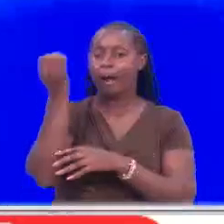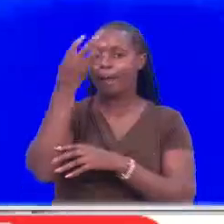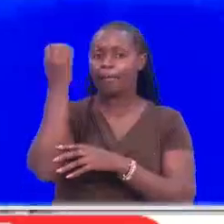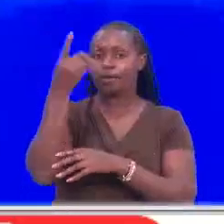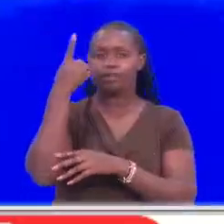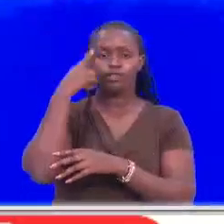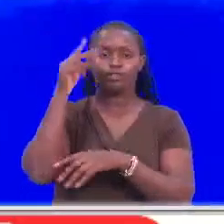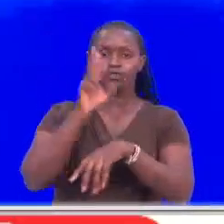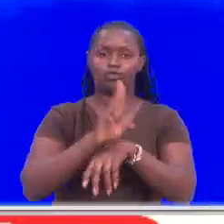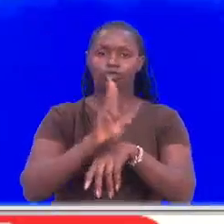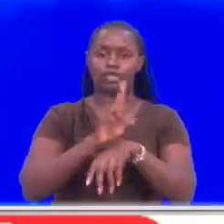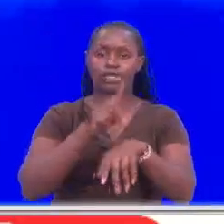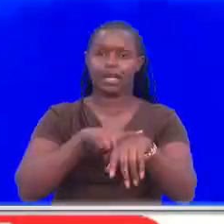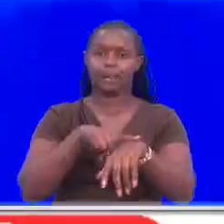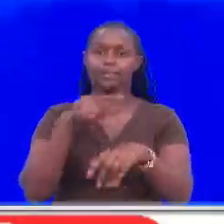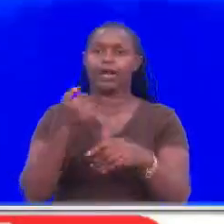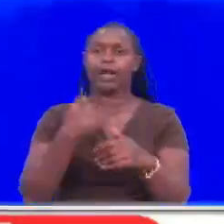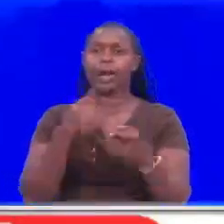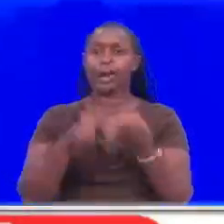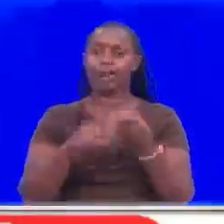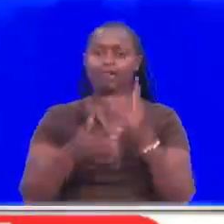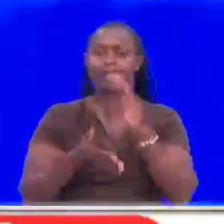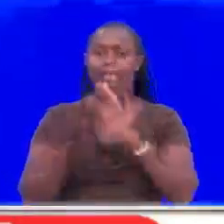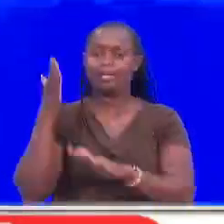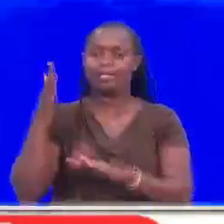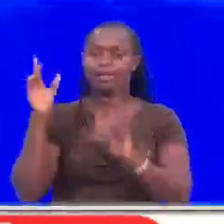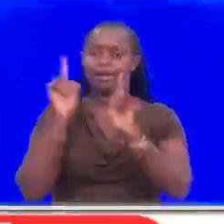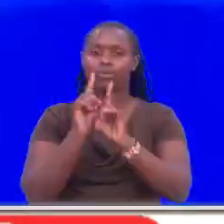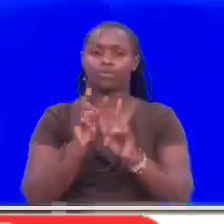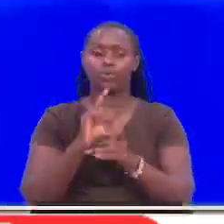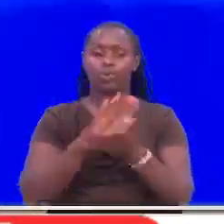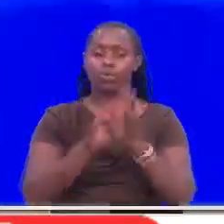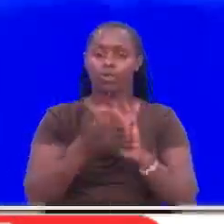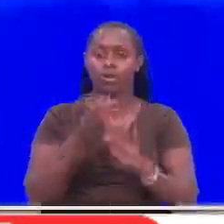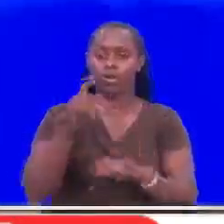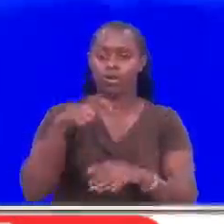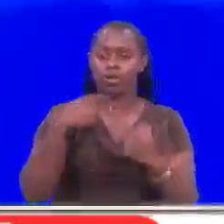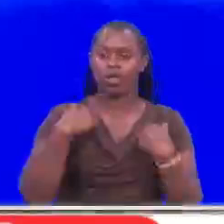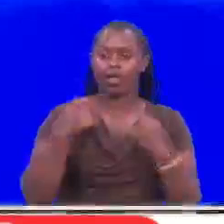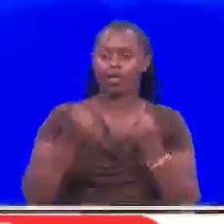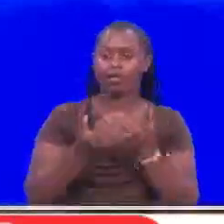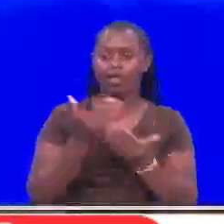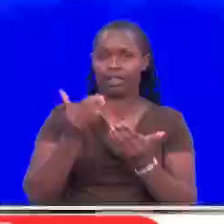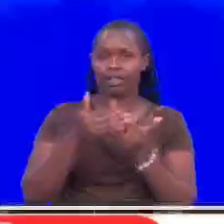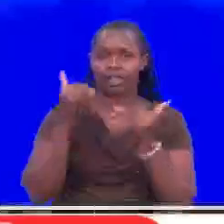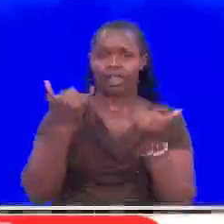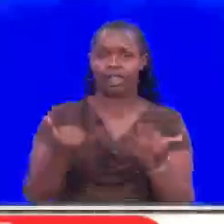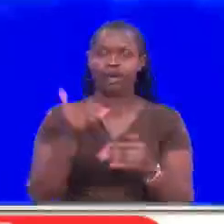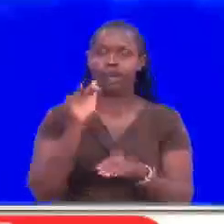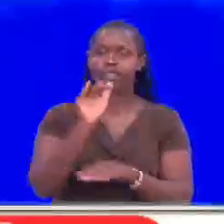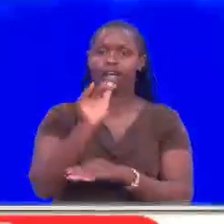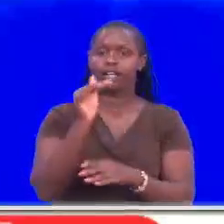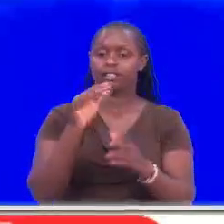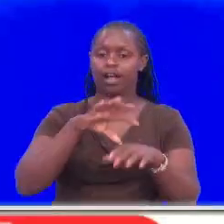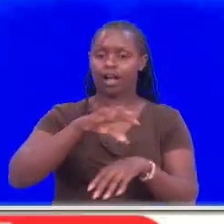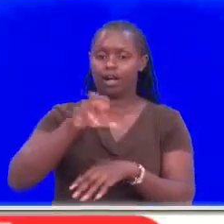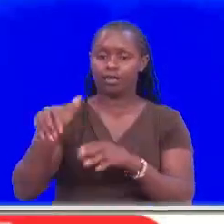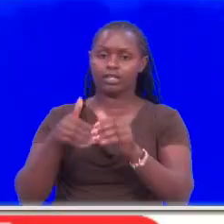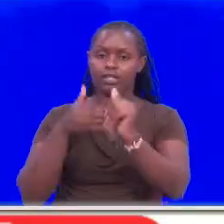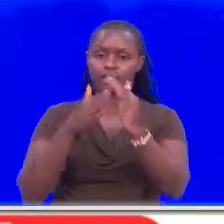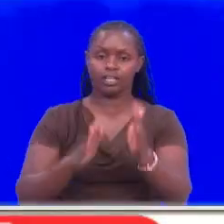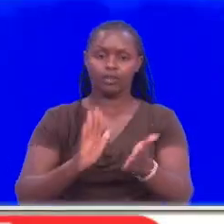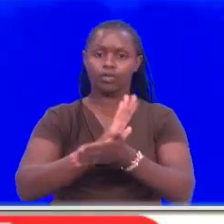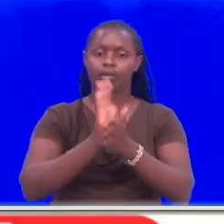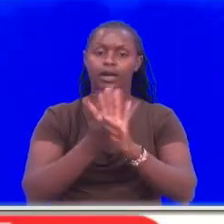that has caused many to birth their children without the required health care. The younger residents are now pushing county leaders to take